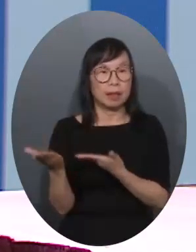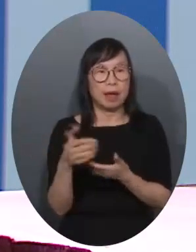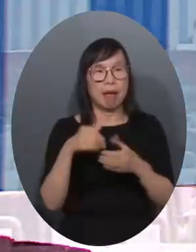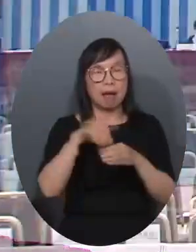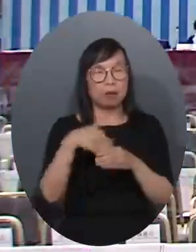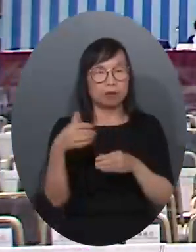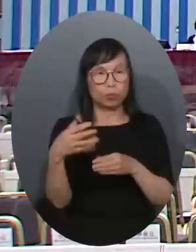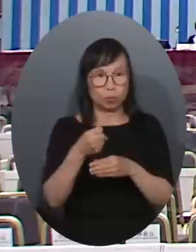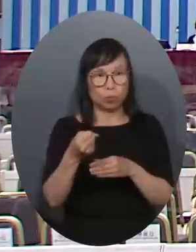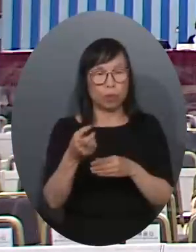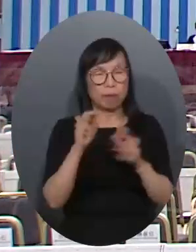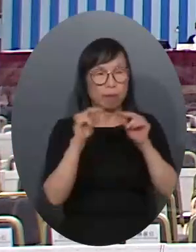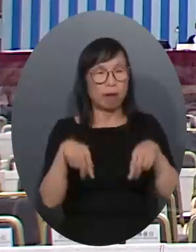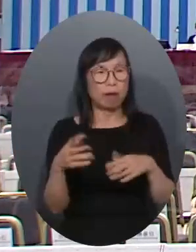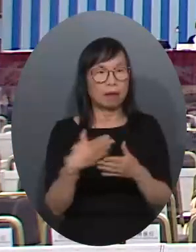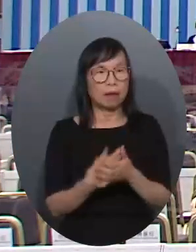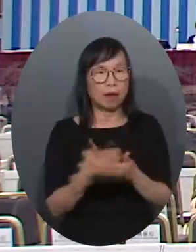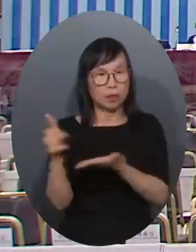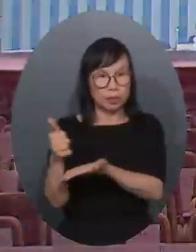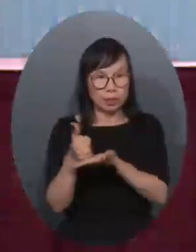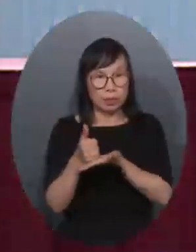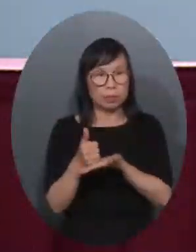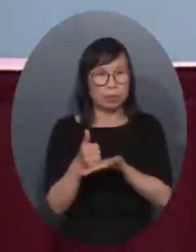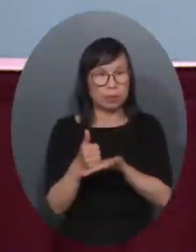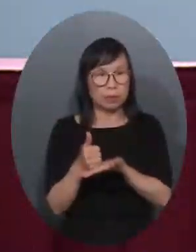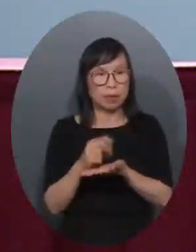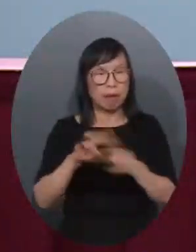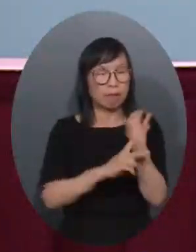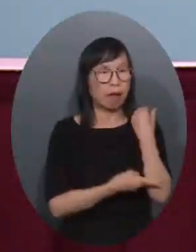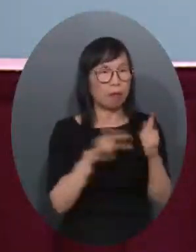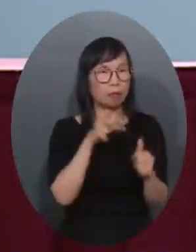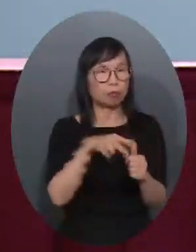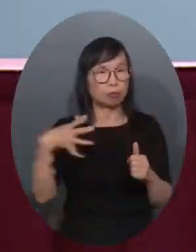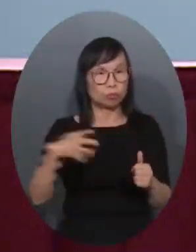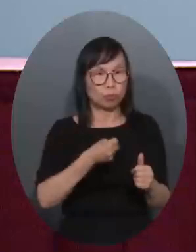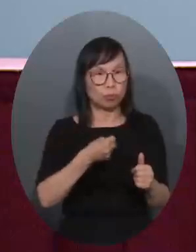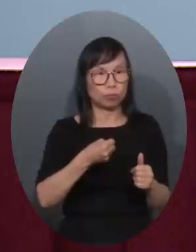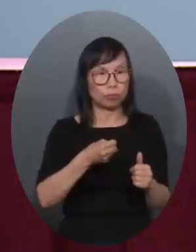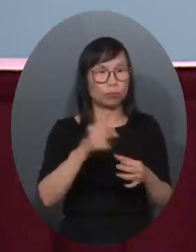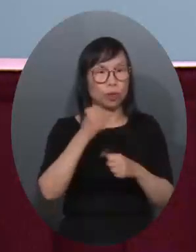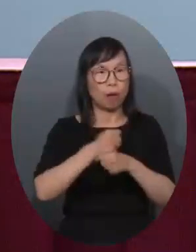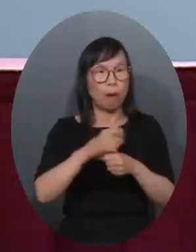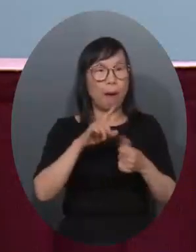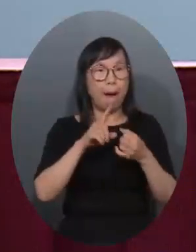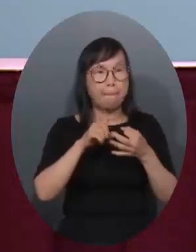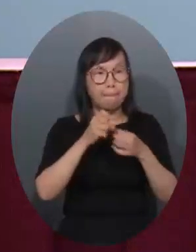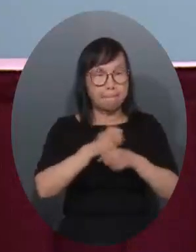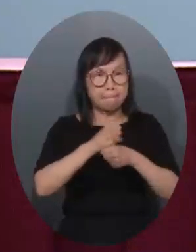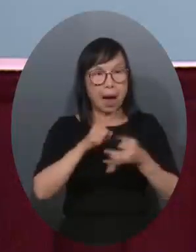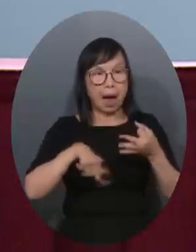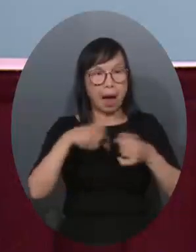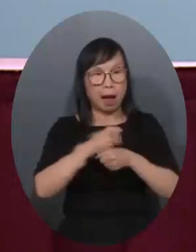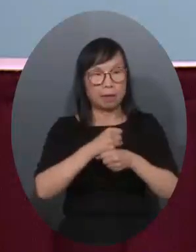東嘅問題，或者依個問題，我想邀請我哋法律及管治總監馬林女士嘅答啦。Jill,